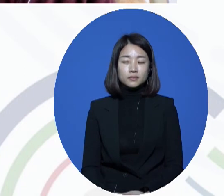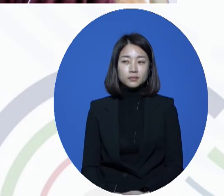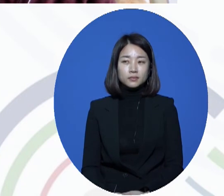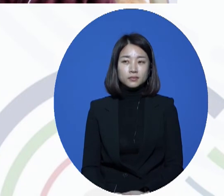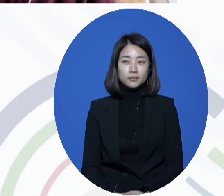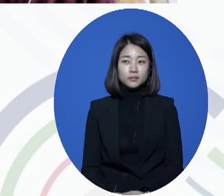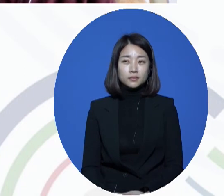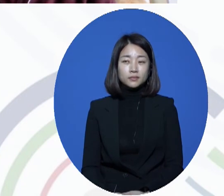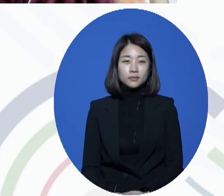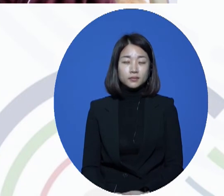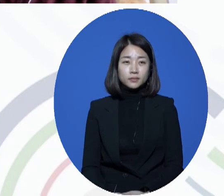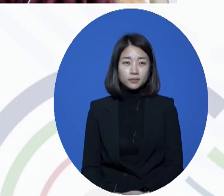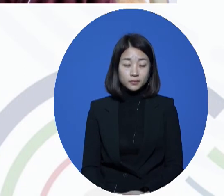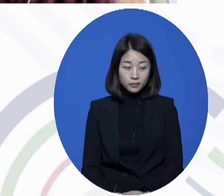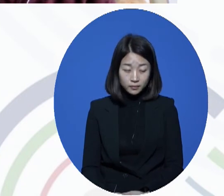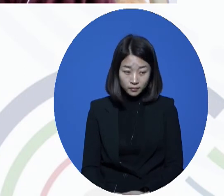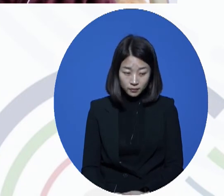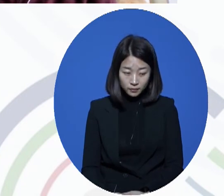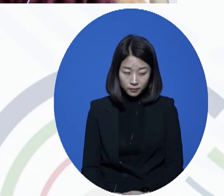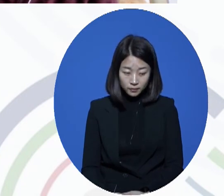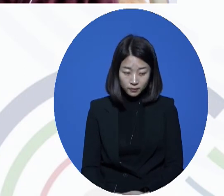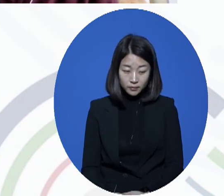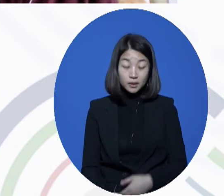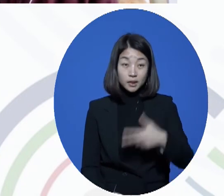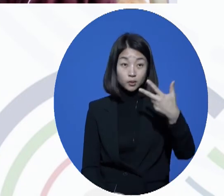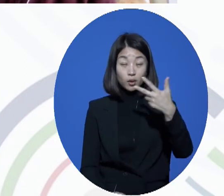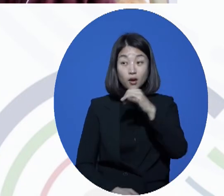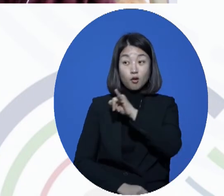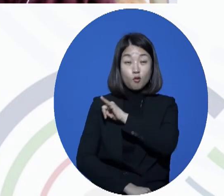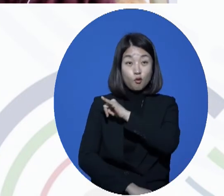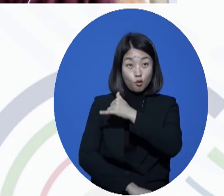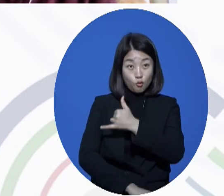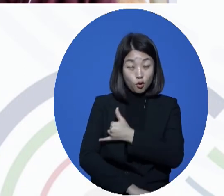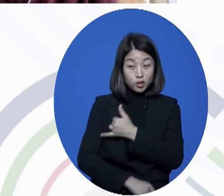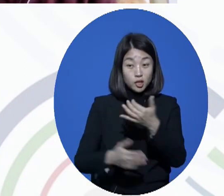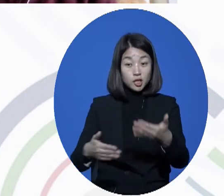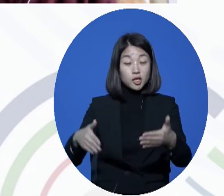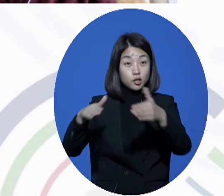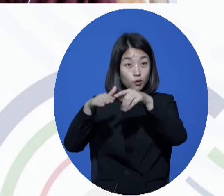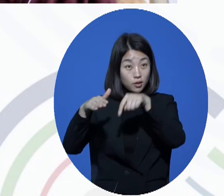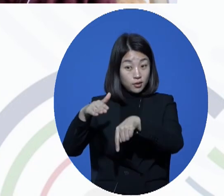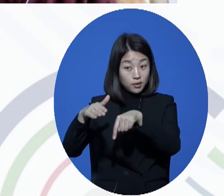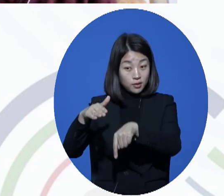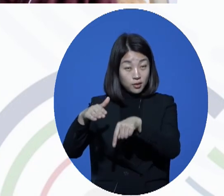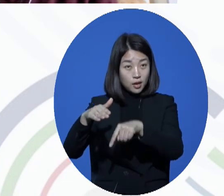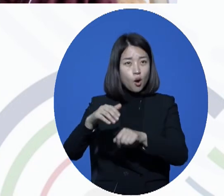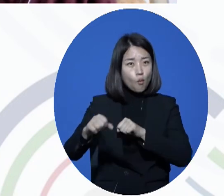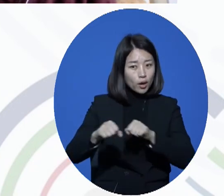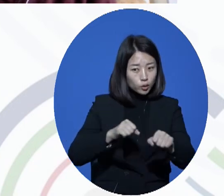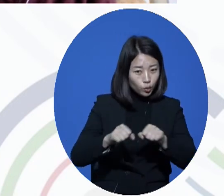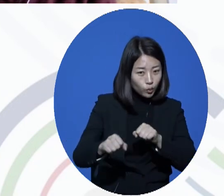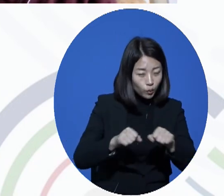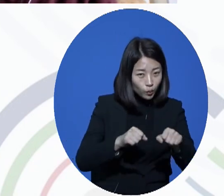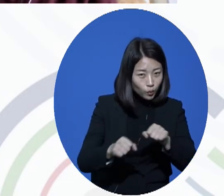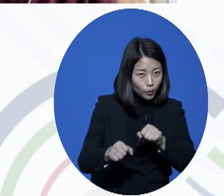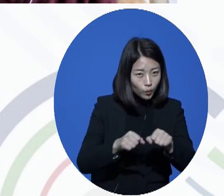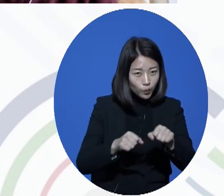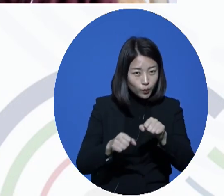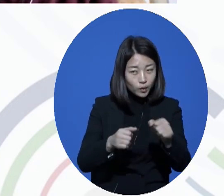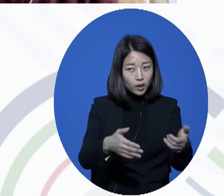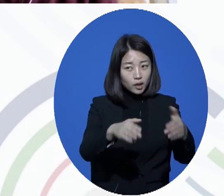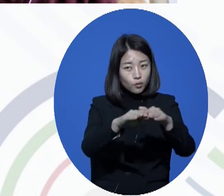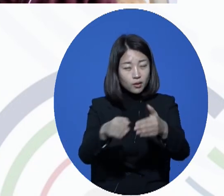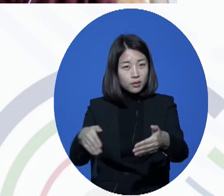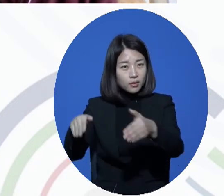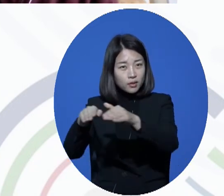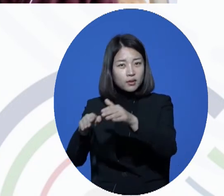따라서 말씀드렸다시피 컨소시엄은 7개의 권익 기관으로 구성이 되어 있고 또 다양한 활동을 전개를 하는 그런